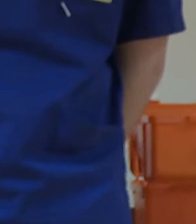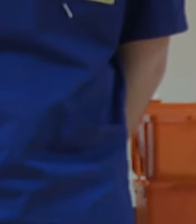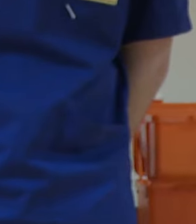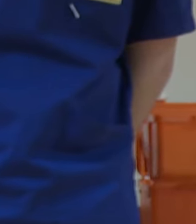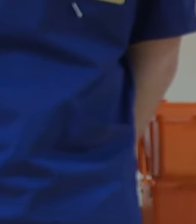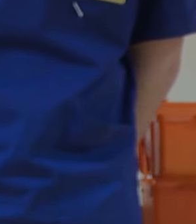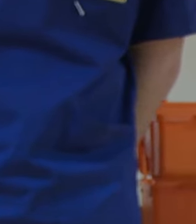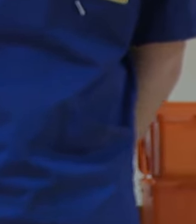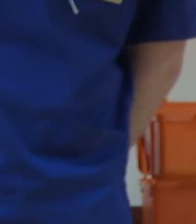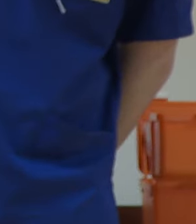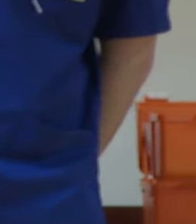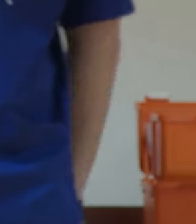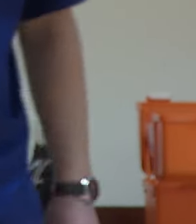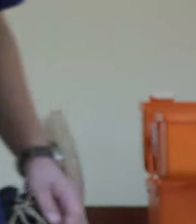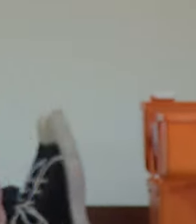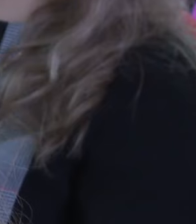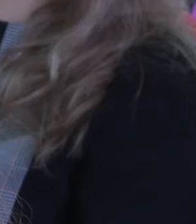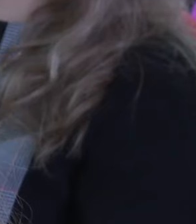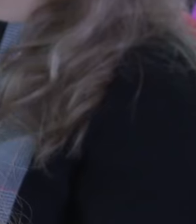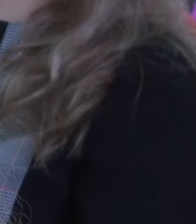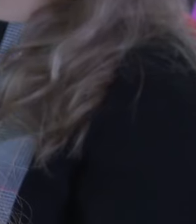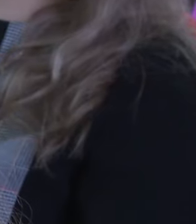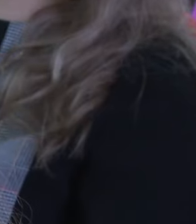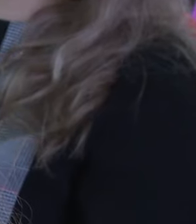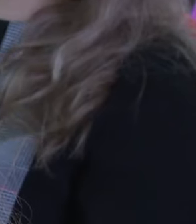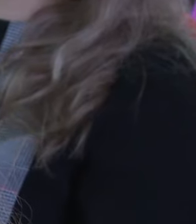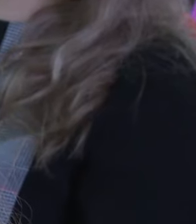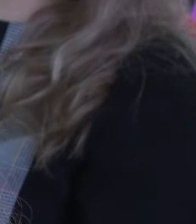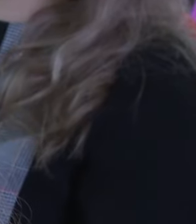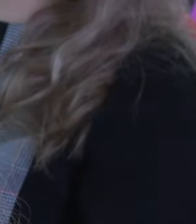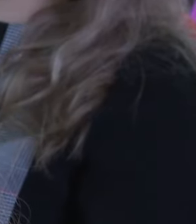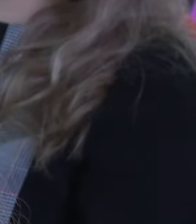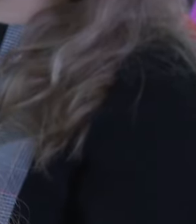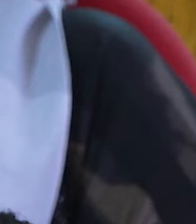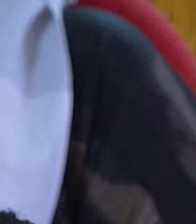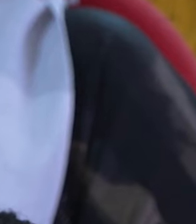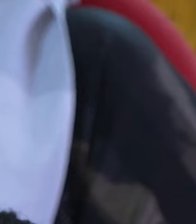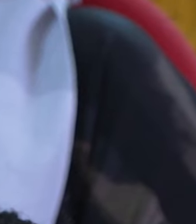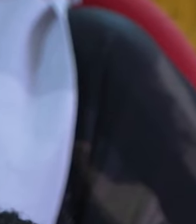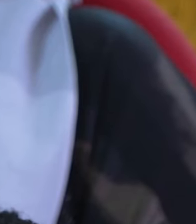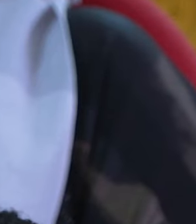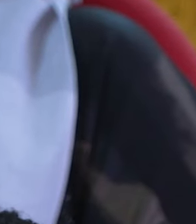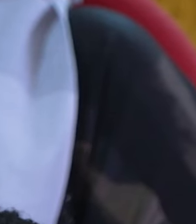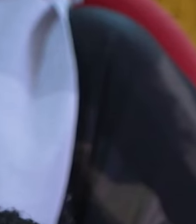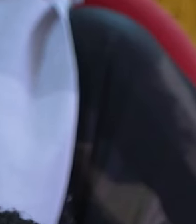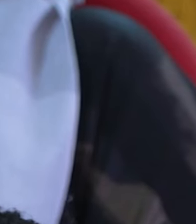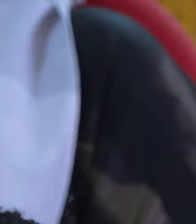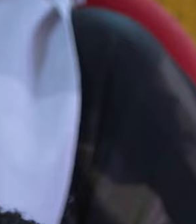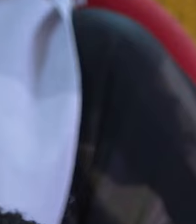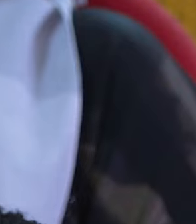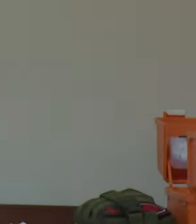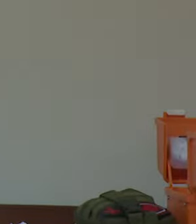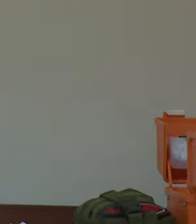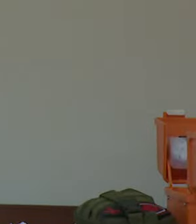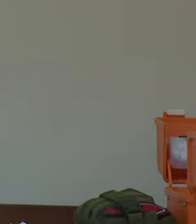уже прошли порядка 200 человек. Прежде всего, это работники бюджетной сферы, а также служб и ведомств, которые, как правило,